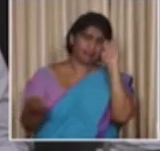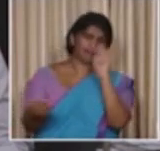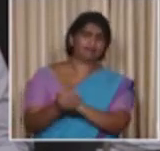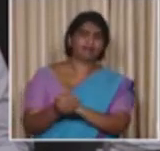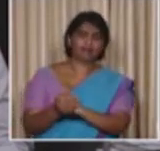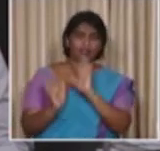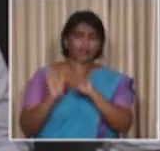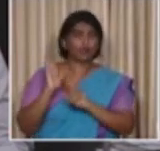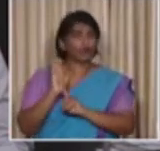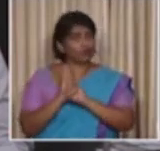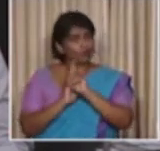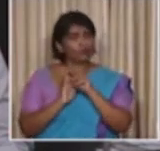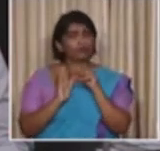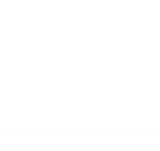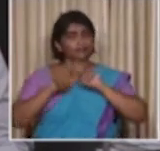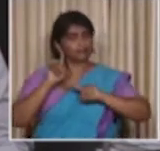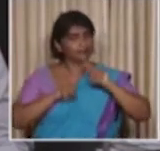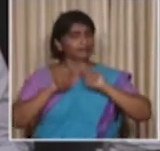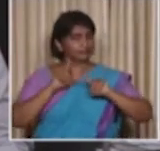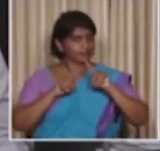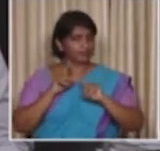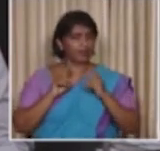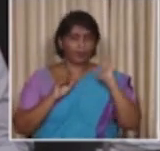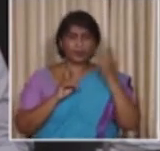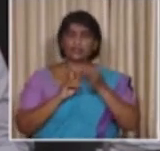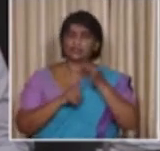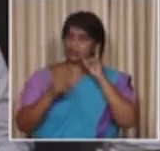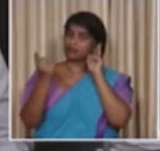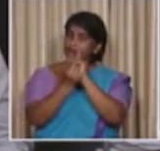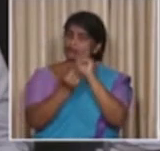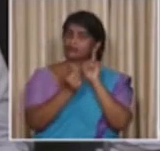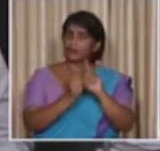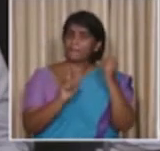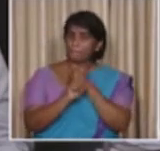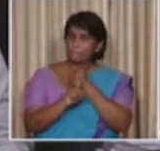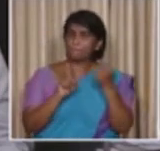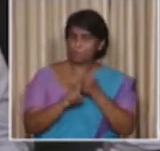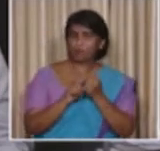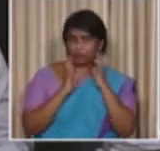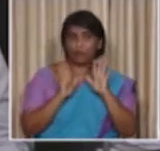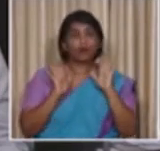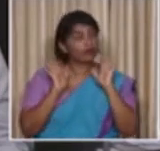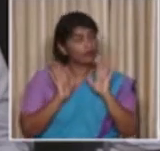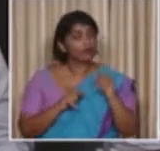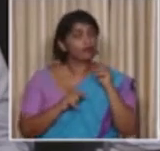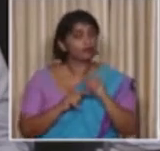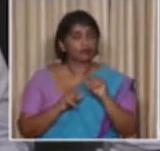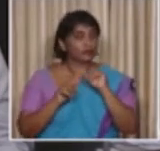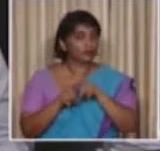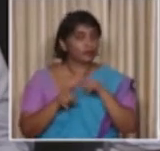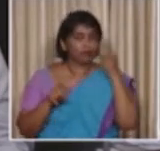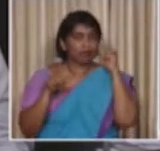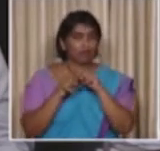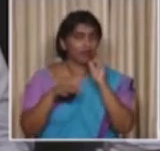නමුත් උතුරෙන් විශාල වශයෙන් සාකච්ඡා කළා සෑම ජනාධිපතිවරයෙක් සමගම බලපෑම් රාශියක් ආවා. නමුත් ඒ කිසි කෙනෙක් මේකට